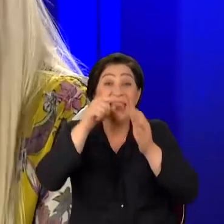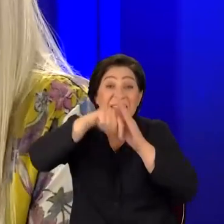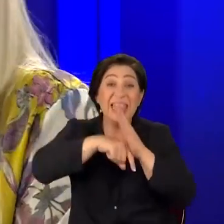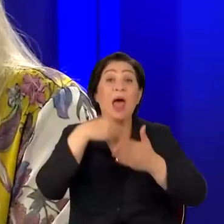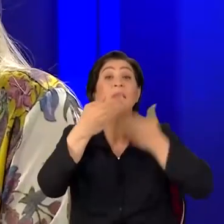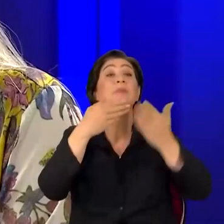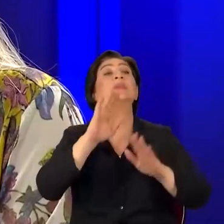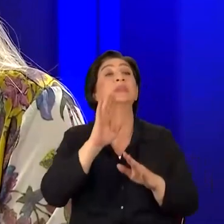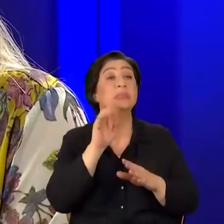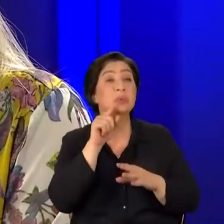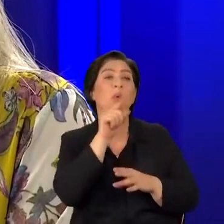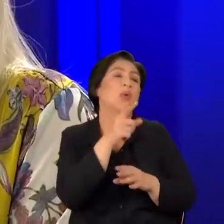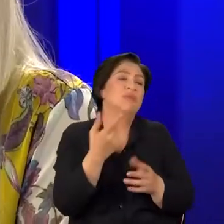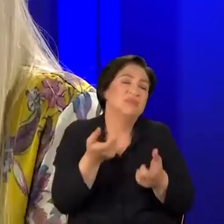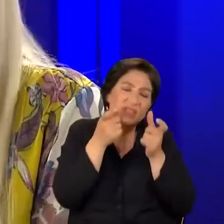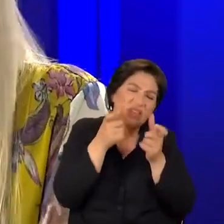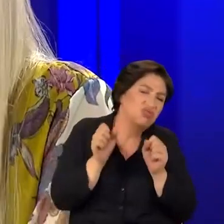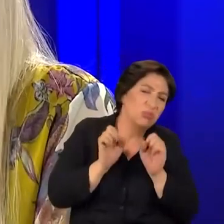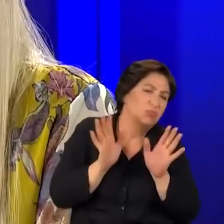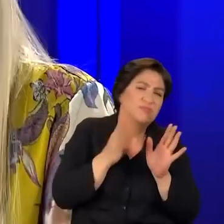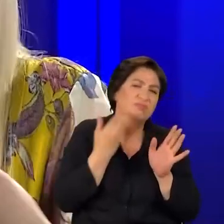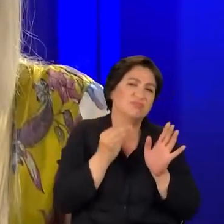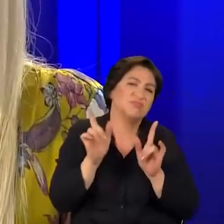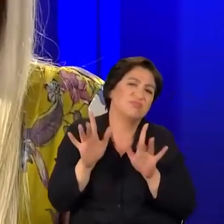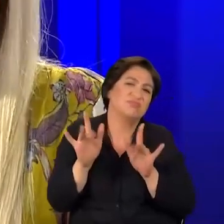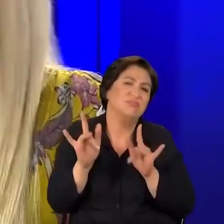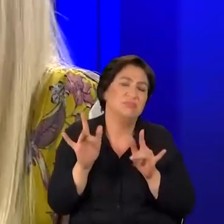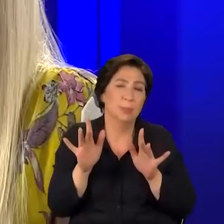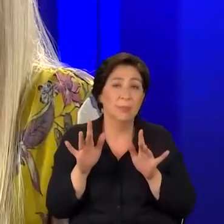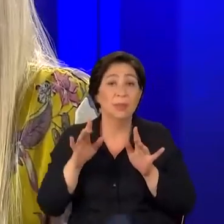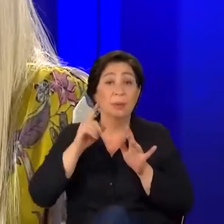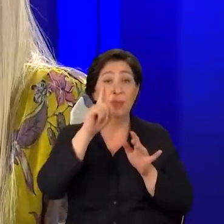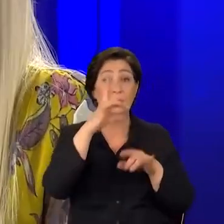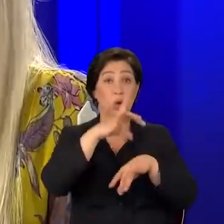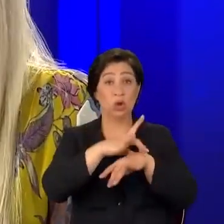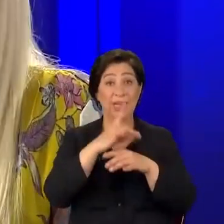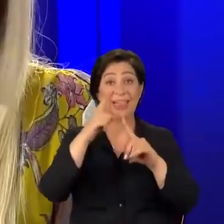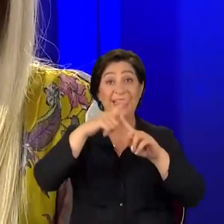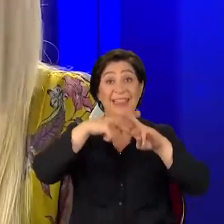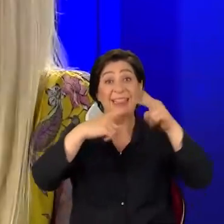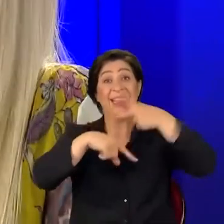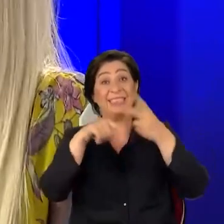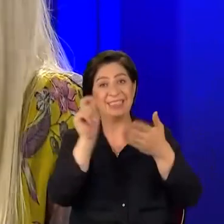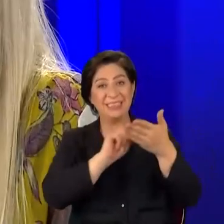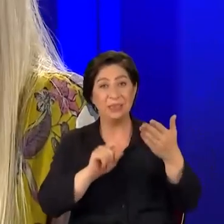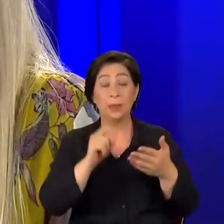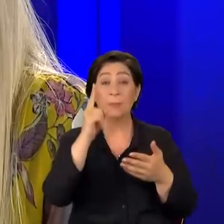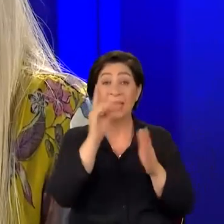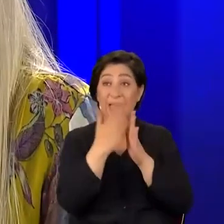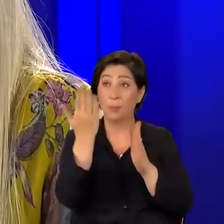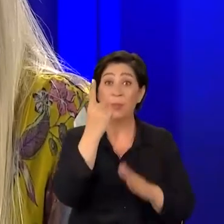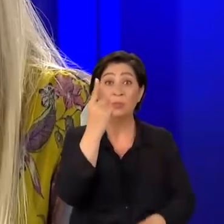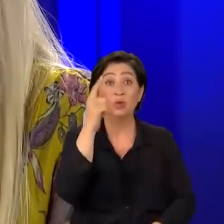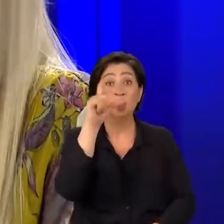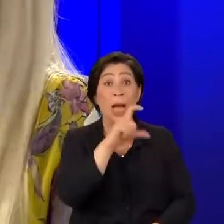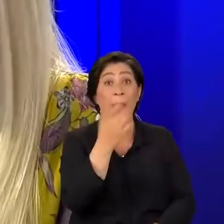bir, çünkü aşırı bilgi var. Aşırı bizim ulaşamadığımız, ben bir tane doktora tezi yazarken bir kitap gelsin diye vallahi 1,5 ay beklediğimi